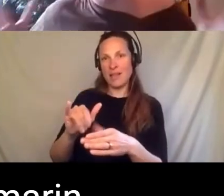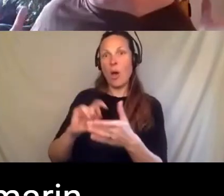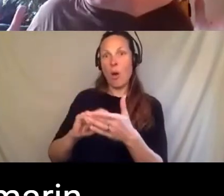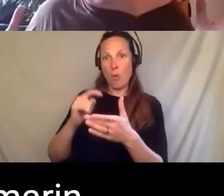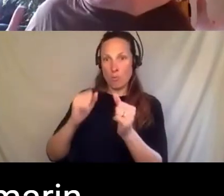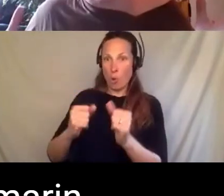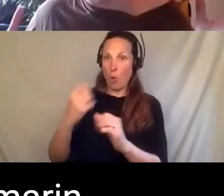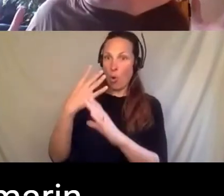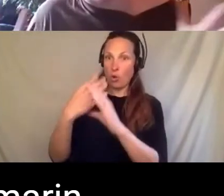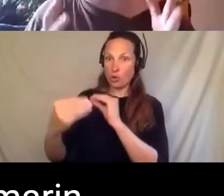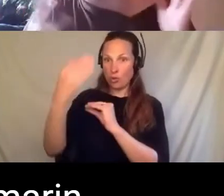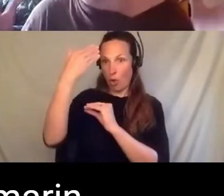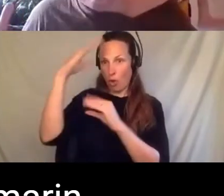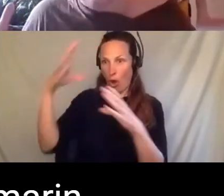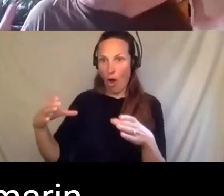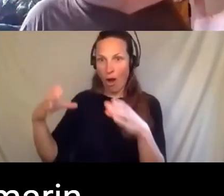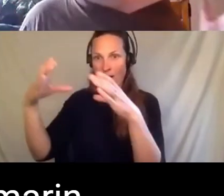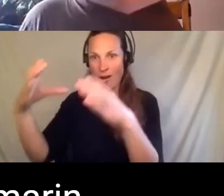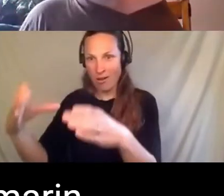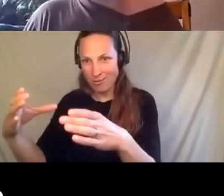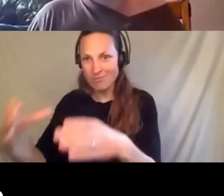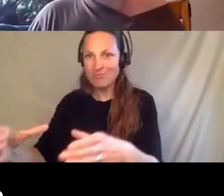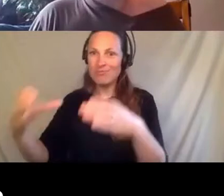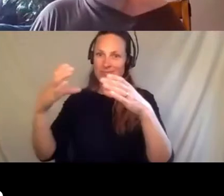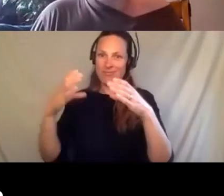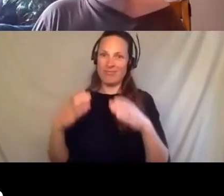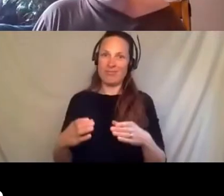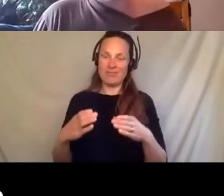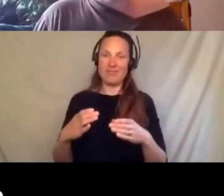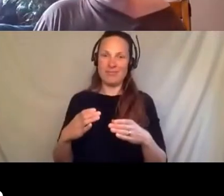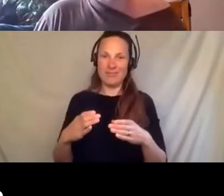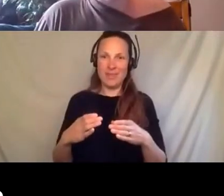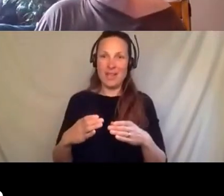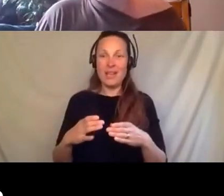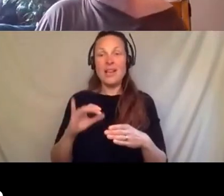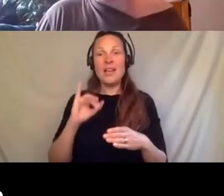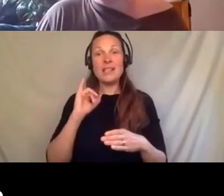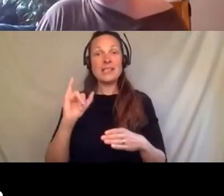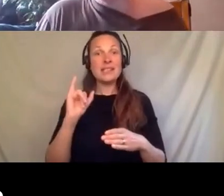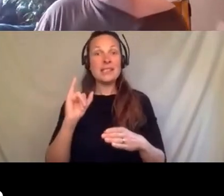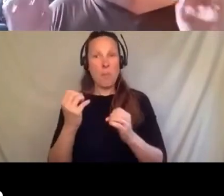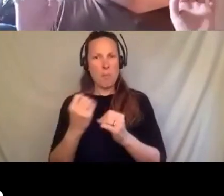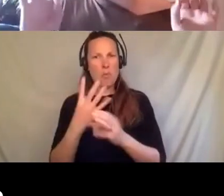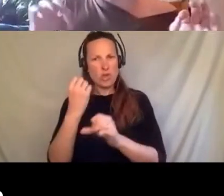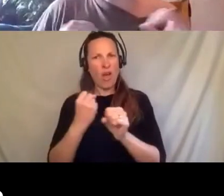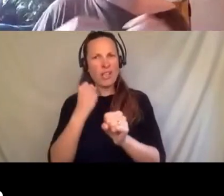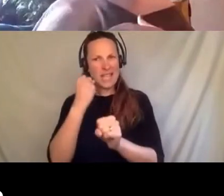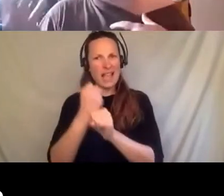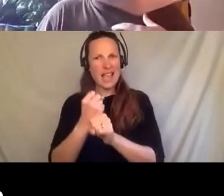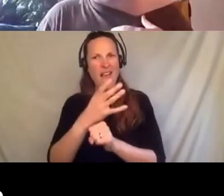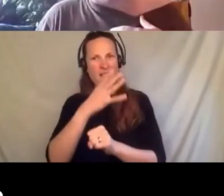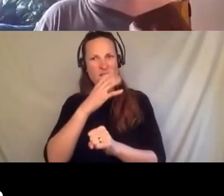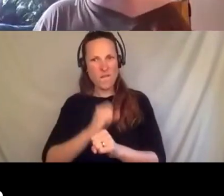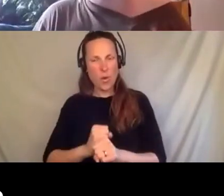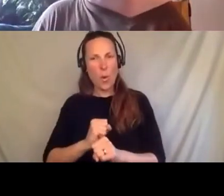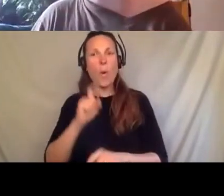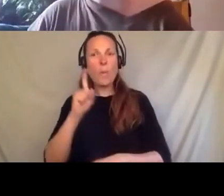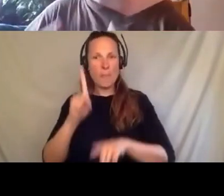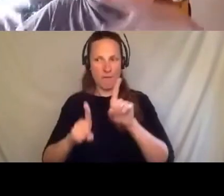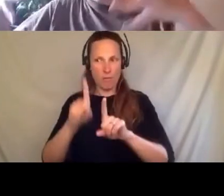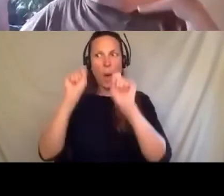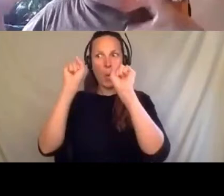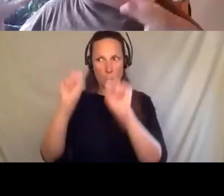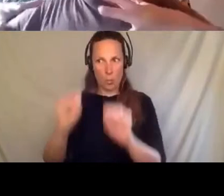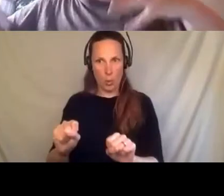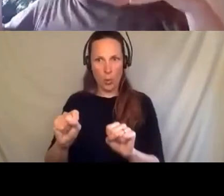vous ne voulez pas que votre romarin meure et gèle dehors. Donc, si le plant a plusieurs années, oui, il peut survivre dehors. Donc,